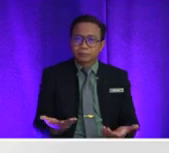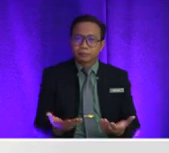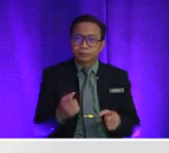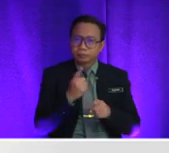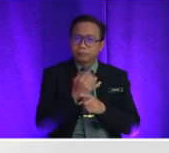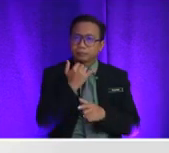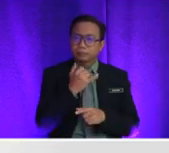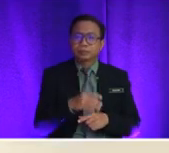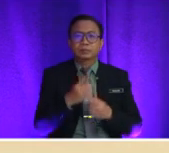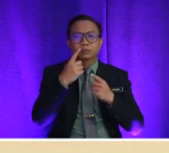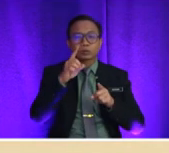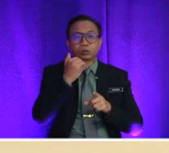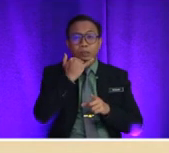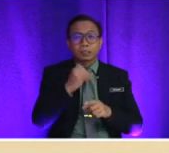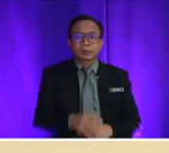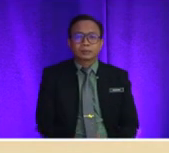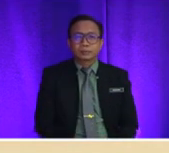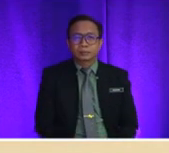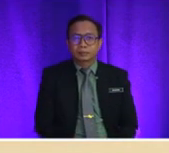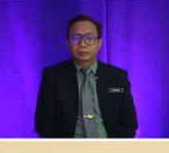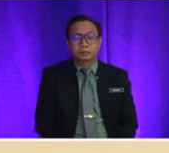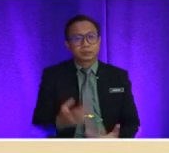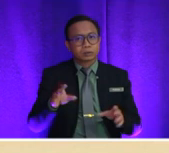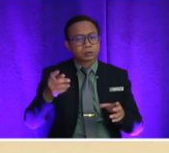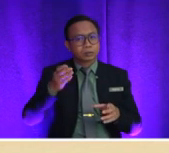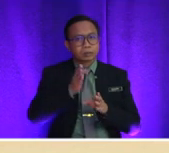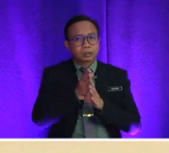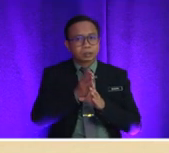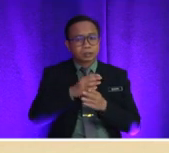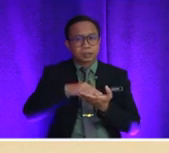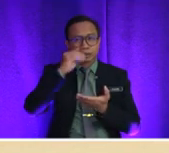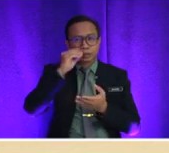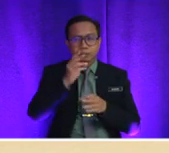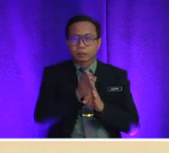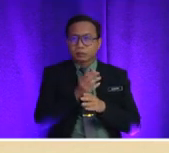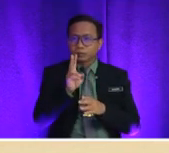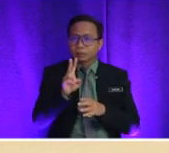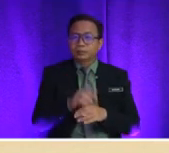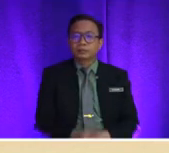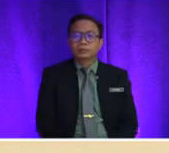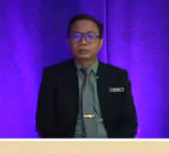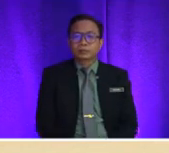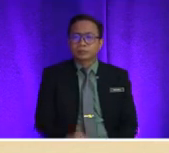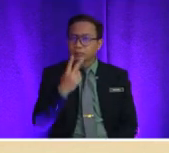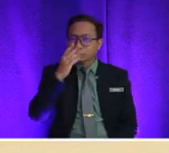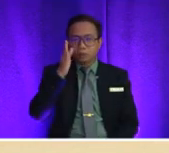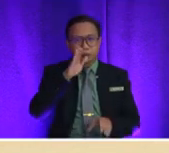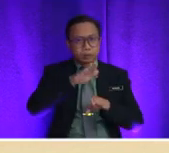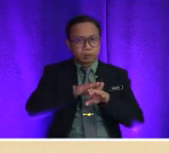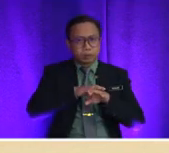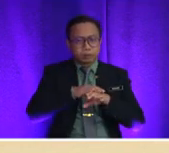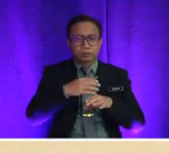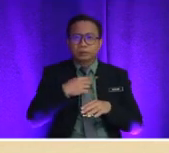Betul jawabannya adalah bentuk Wi Oke dari sudut pandangan atas